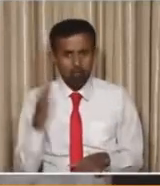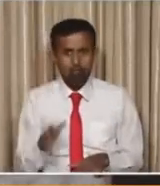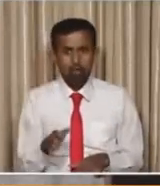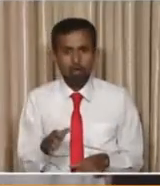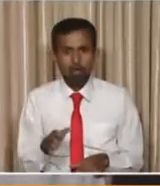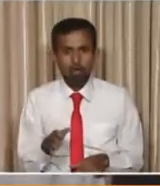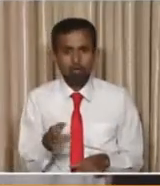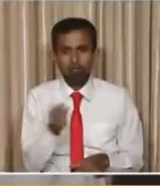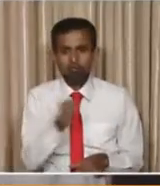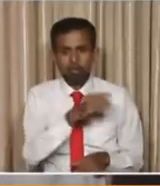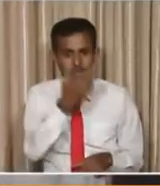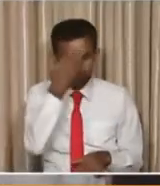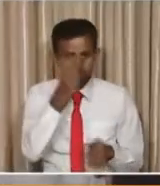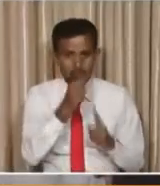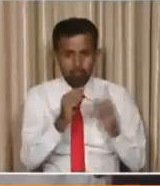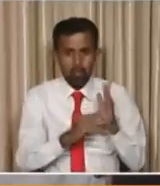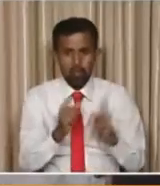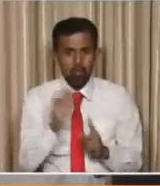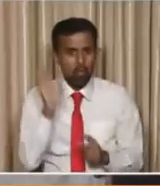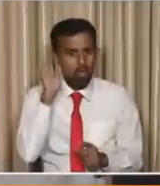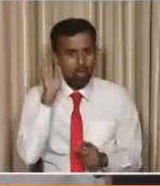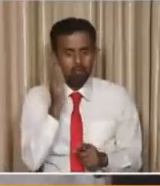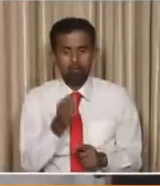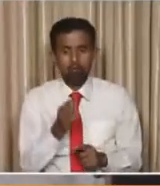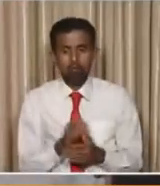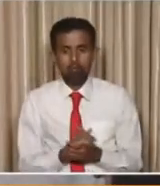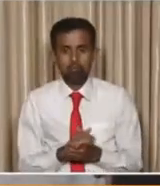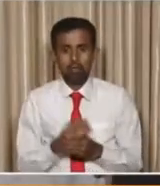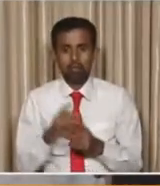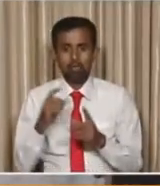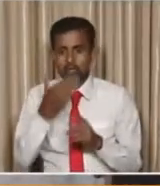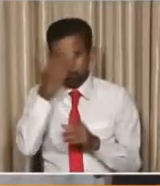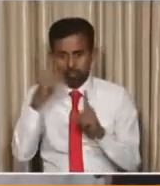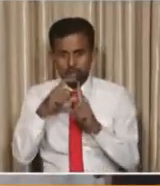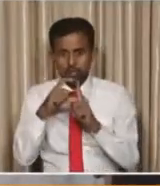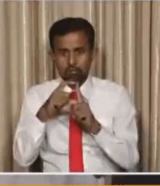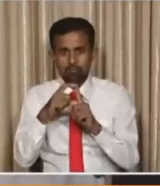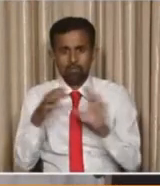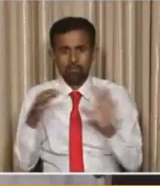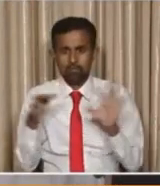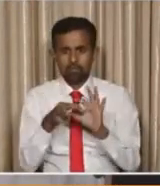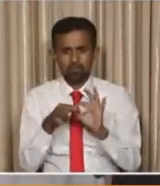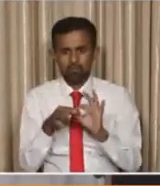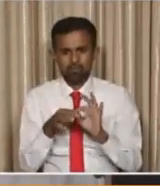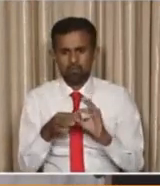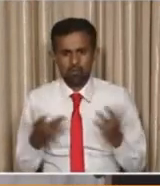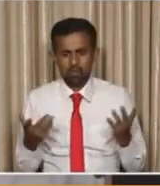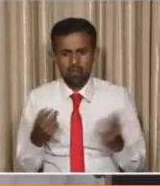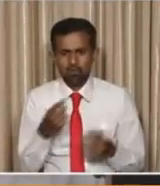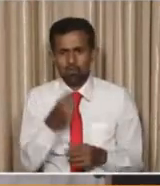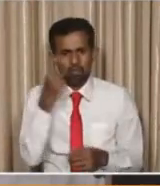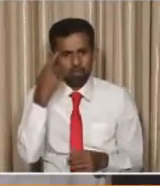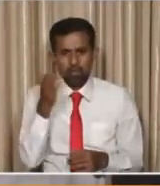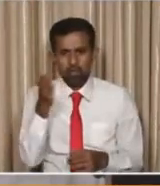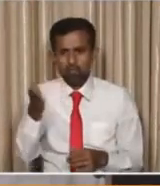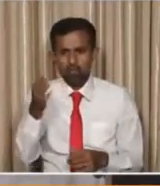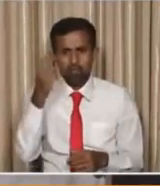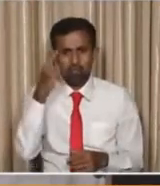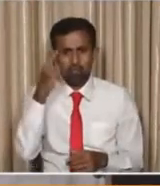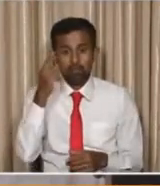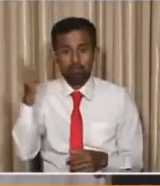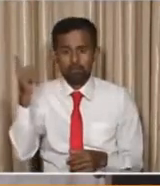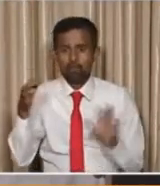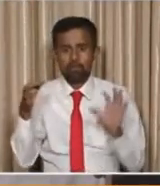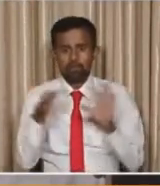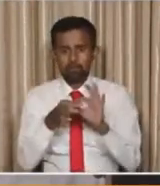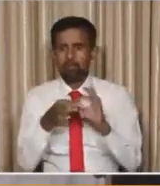මෙතන අනික් ද්‍රවිඩ පක්ෂ මන්ත්‍රී ඒගොල්ල කොහොමද එතුමට ඩයස්පෝරා එක එච්චර සම්බන්ධ නෑ. එතුමා දන්නේ නෑ. ඔබතුමත් දන්නවක්වත් ඒ අය එතෙන්ට